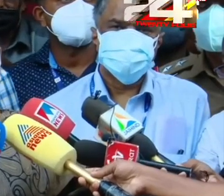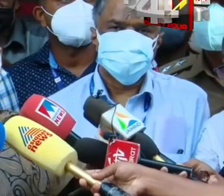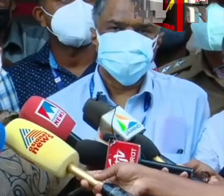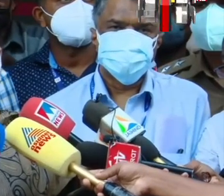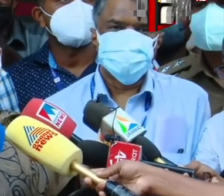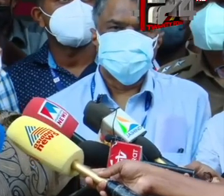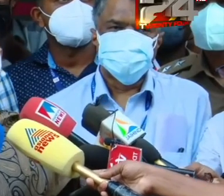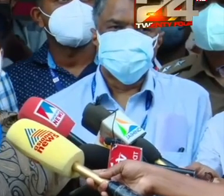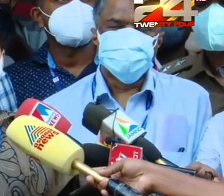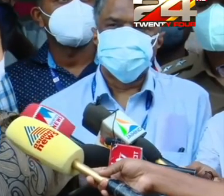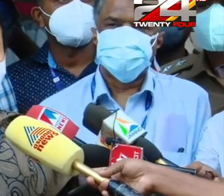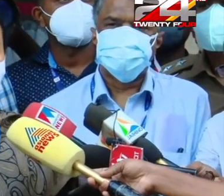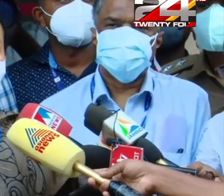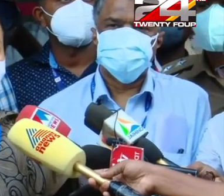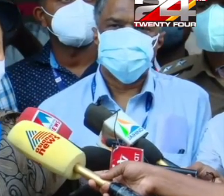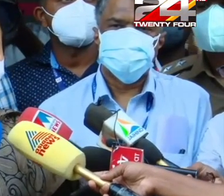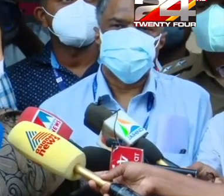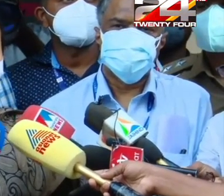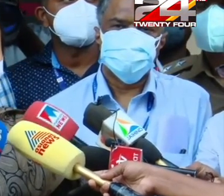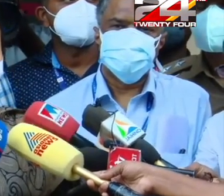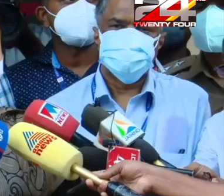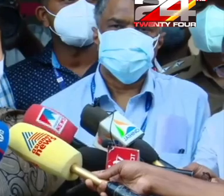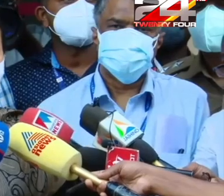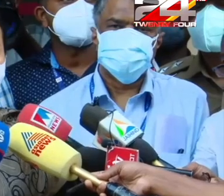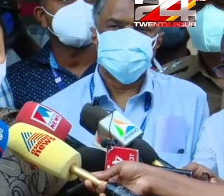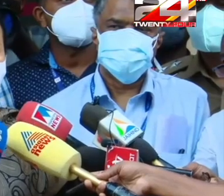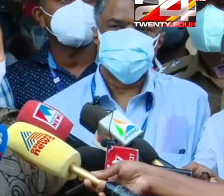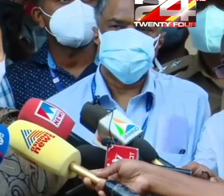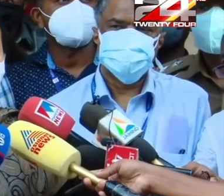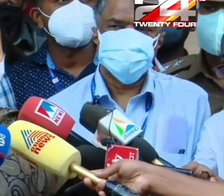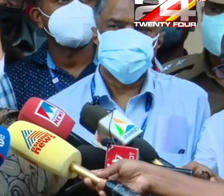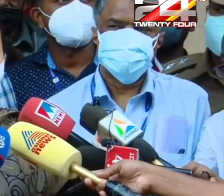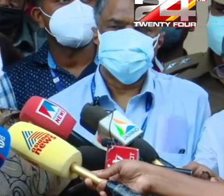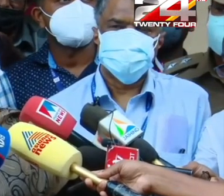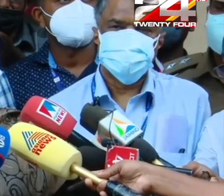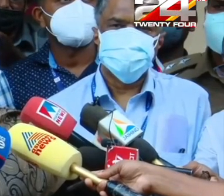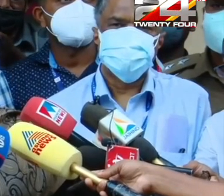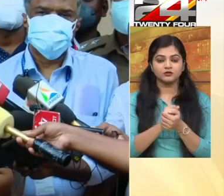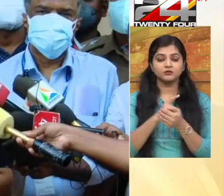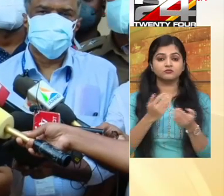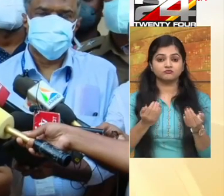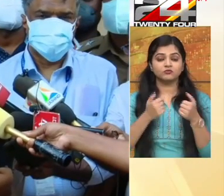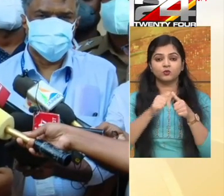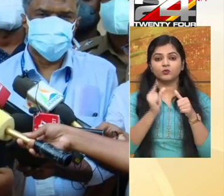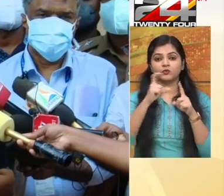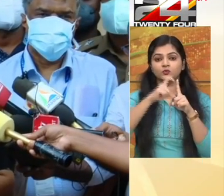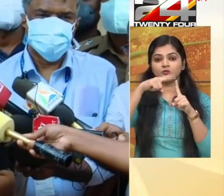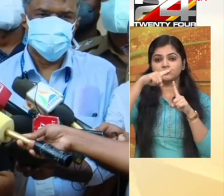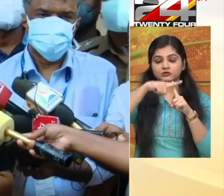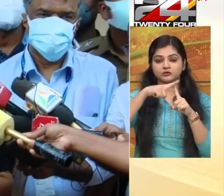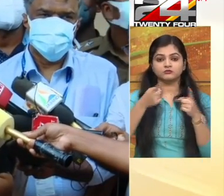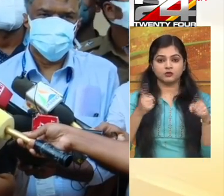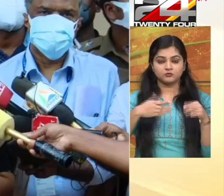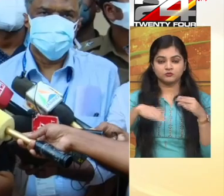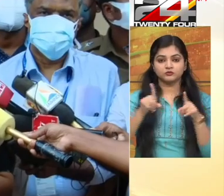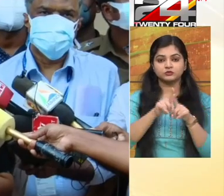വീണ ജോർജിന്റെ പ്രതികരണം. ഇന്നലെ തന്നെ ഇക്കാര്യത്തിൽ ഒരു സുരക്ഷാ ഓഡിറ്റ് നടത്താൻ നിർദ്ദേശം നൽകിയിട്ടുണ്ട്.